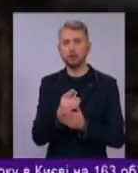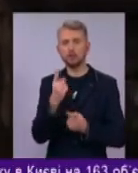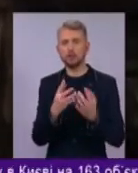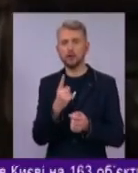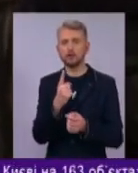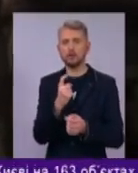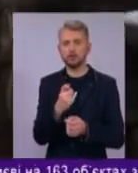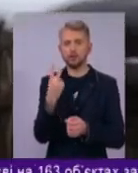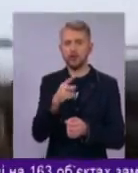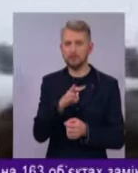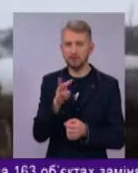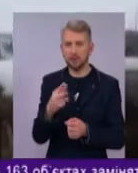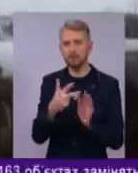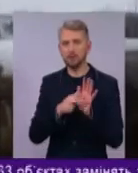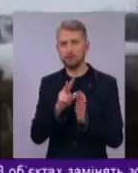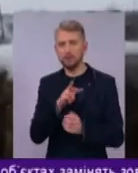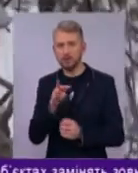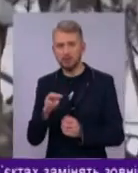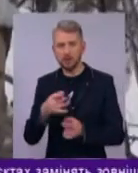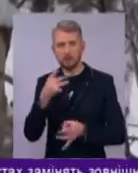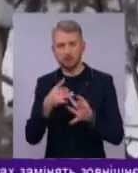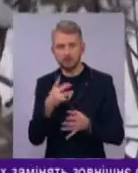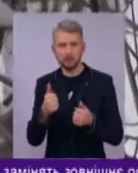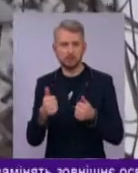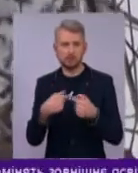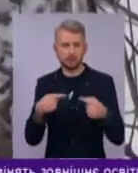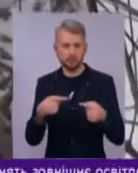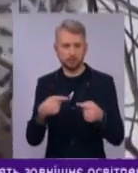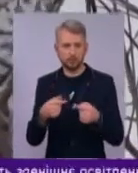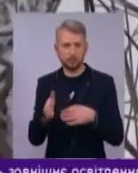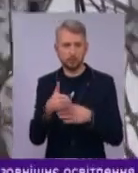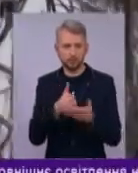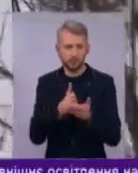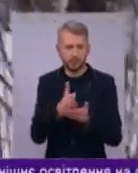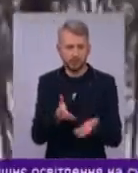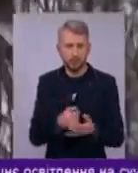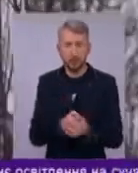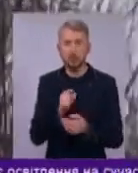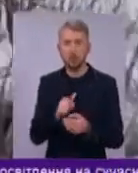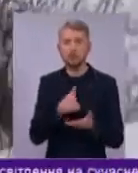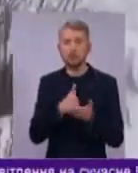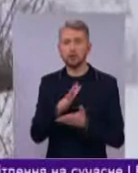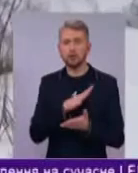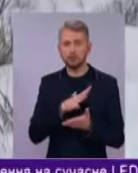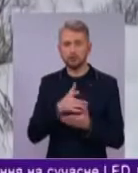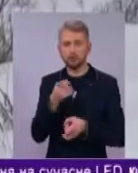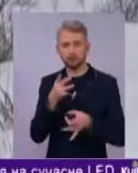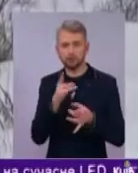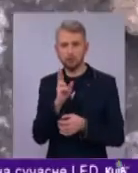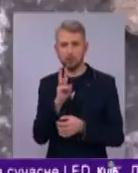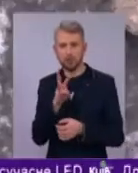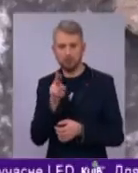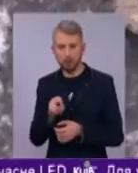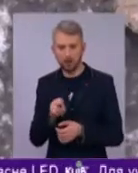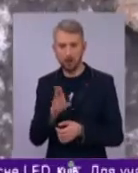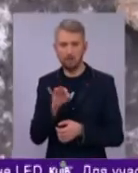82 мм гатив біля Павлополя і Чермалика на Приазов'ї. На тому ж напрямку бойовики вели вогонь із озброєння БМП по оборонцях